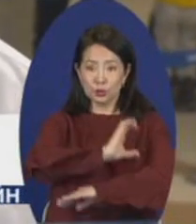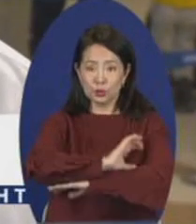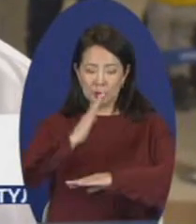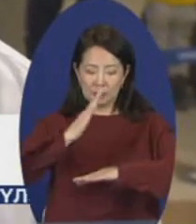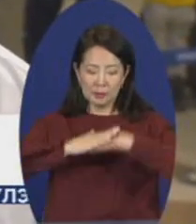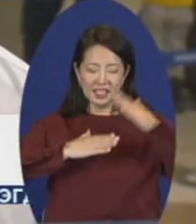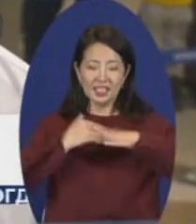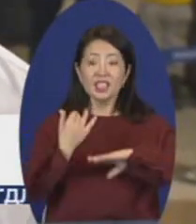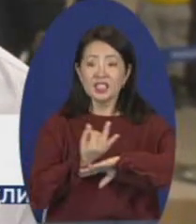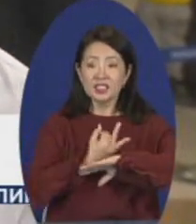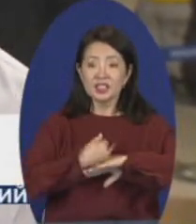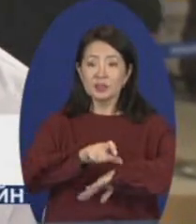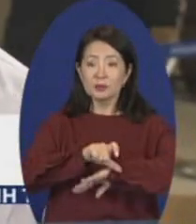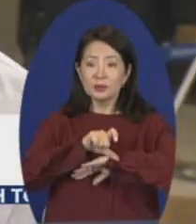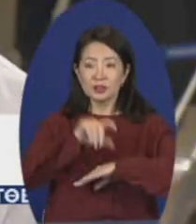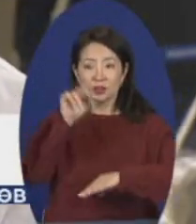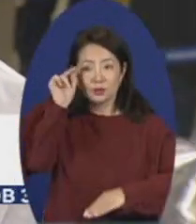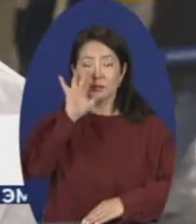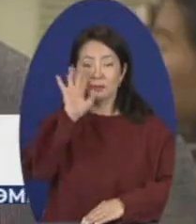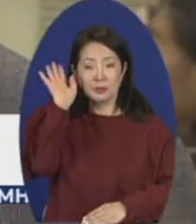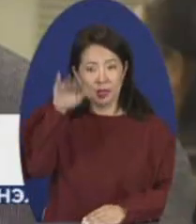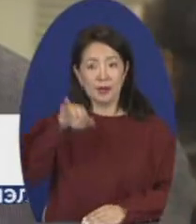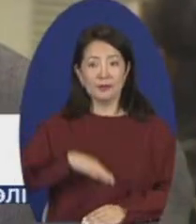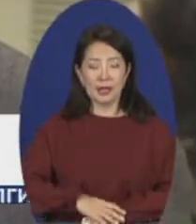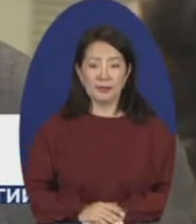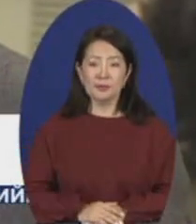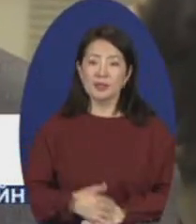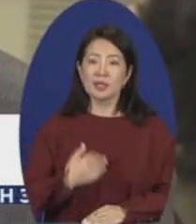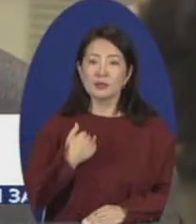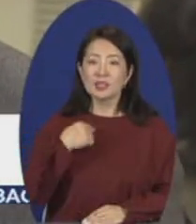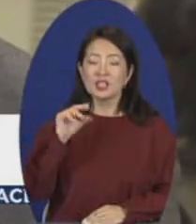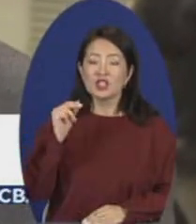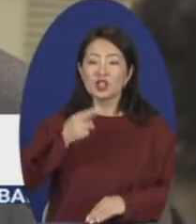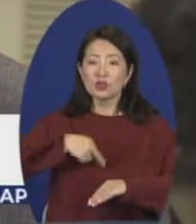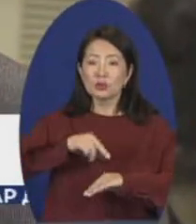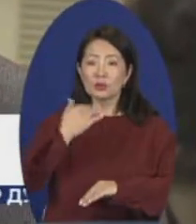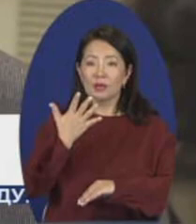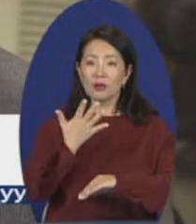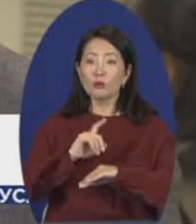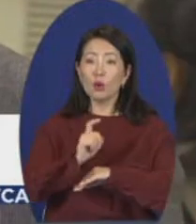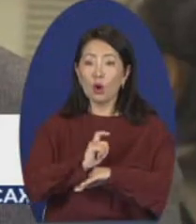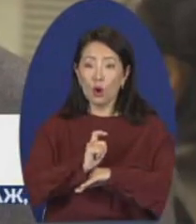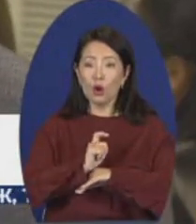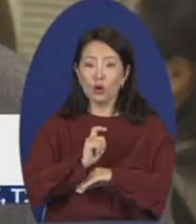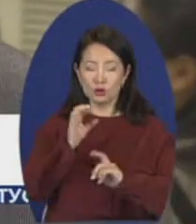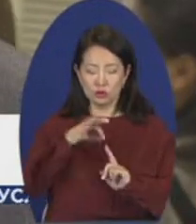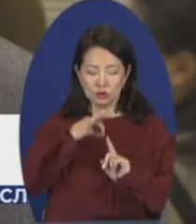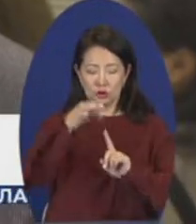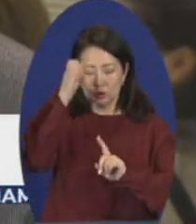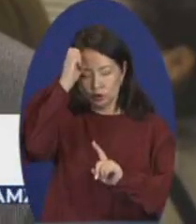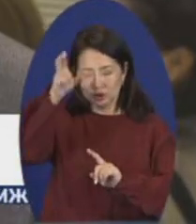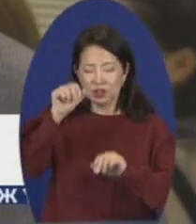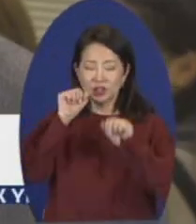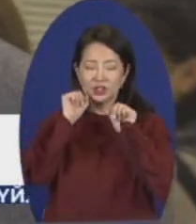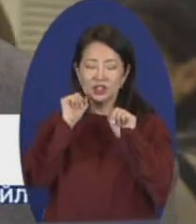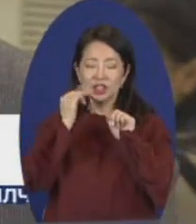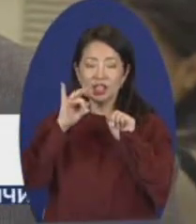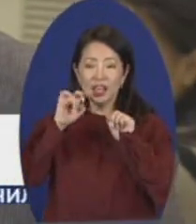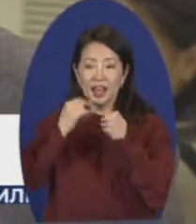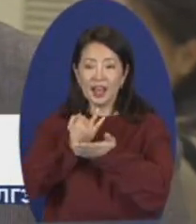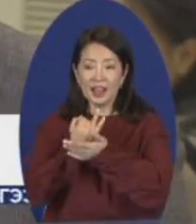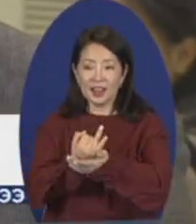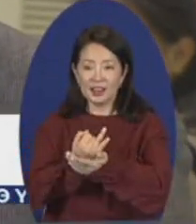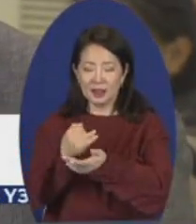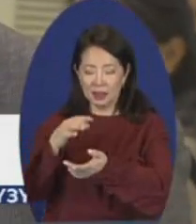инженер мэрэгчлэр суралцахаар явж байгаа. Би болохоор Чингэлэт дүүргийн татвар хороноос одоо энэ ерөнхийлөгч хичээлгээс 2100 төгсөлт хүртэл одоо